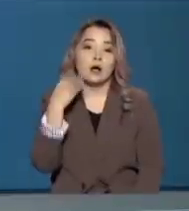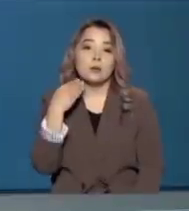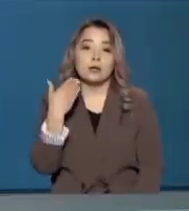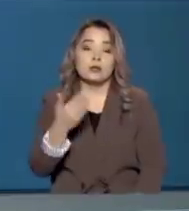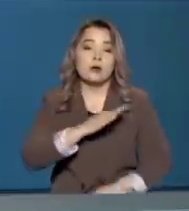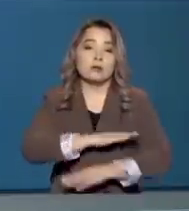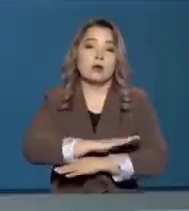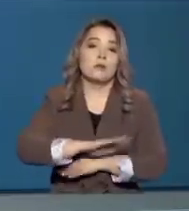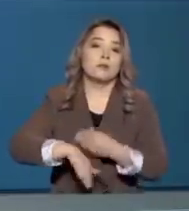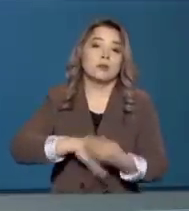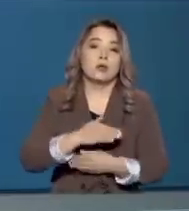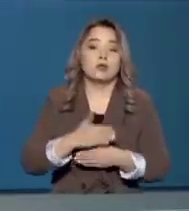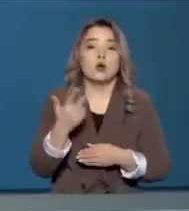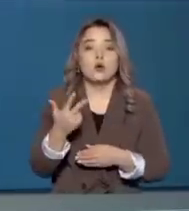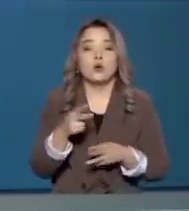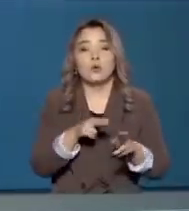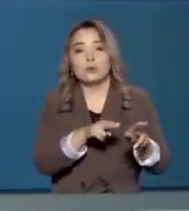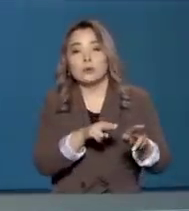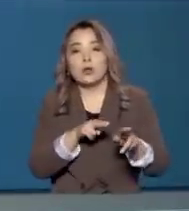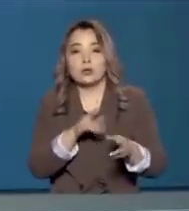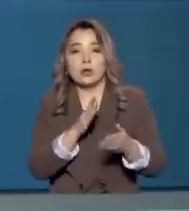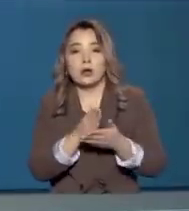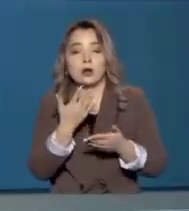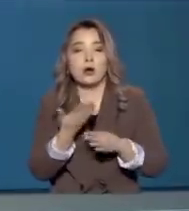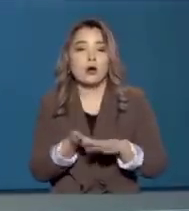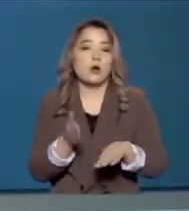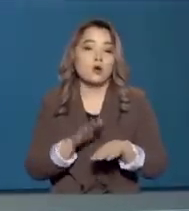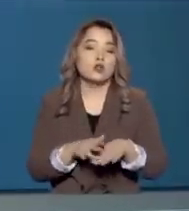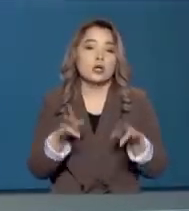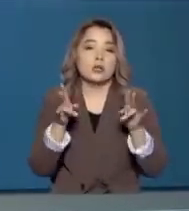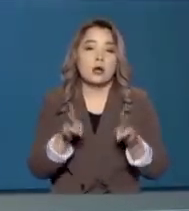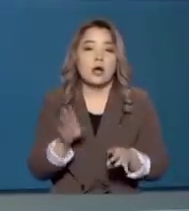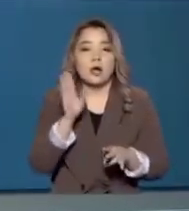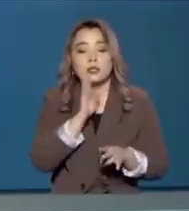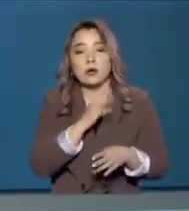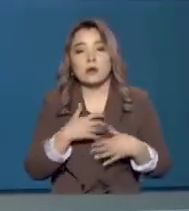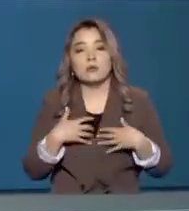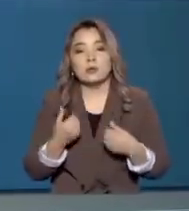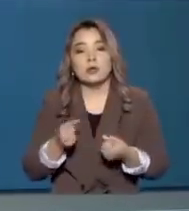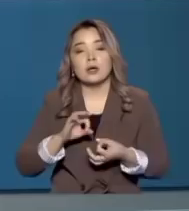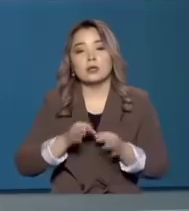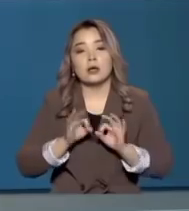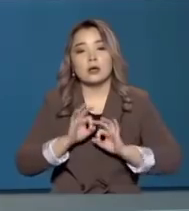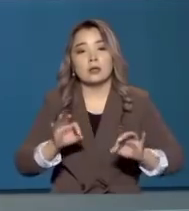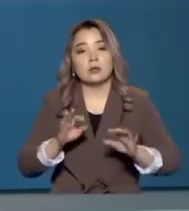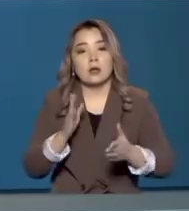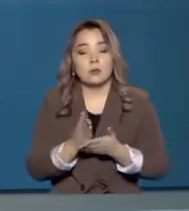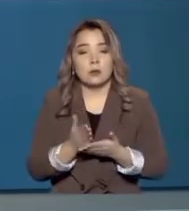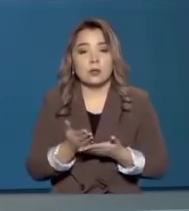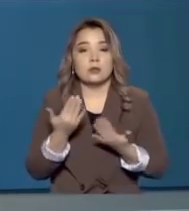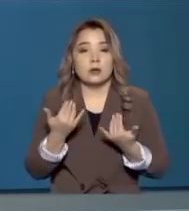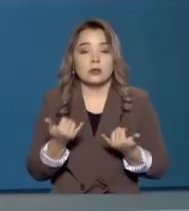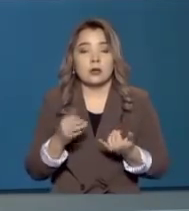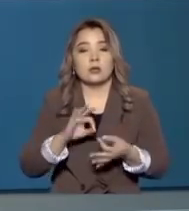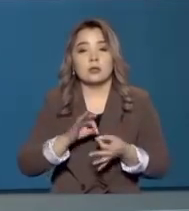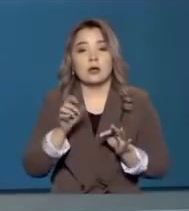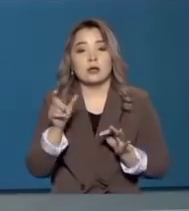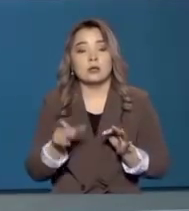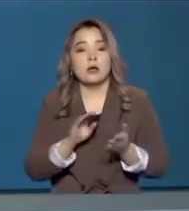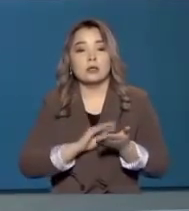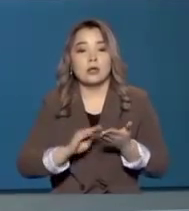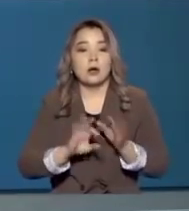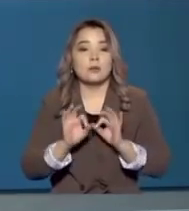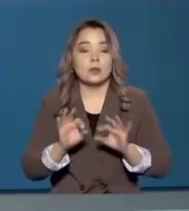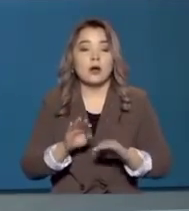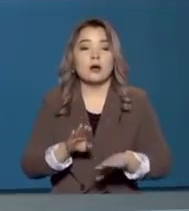Алматыдағы тәртіпсіздік кезінде үш оқ тиіп ауыр жараланған әйел өзінің қалай аман қалғанын айтып берді. Сондай-ақ біздің тілшіміз Амангелді Сейтхан бұзақылардың